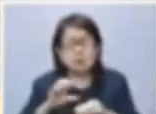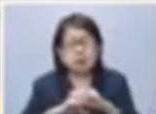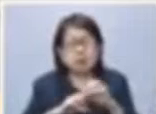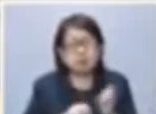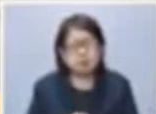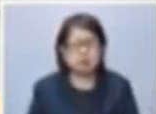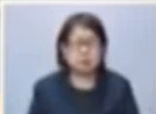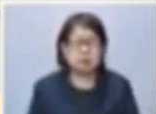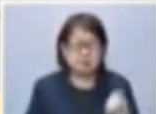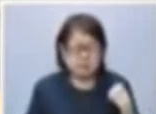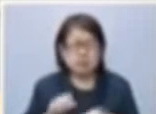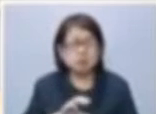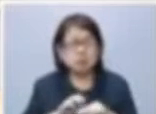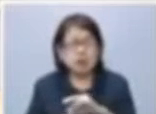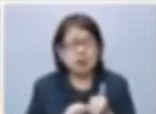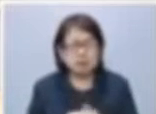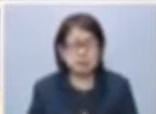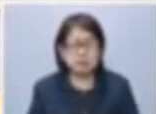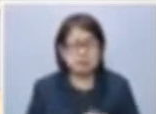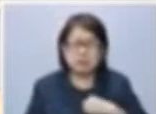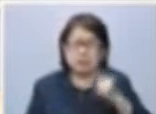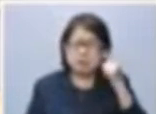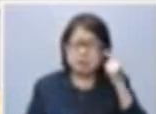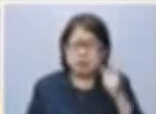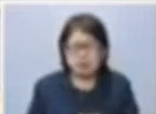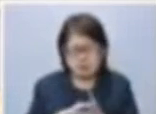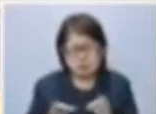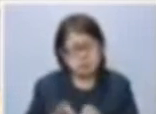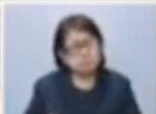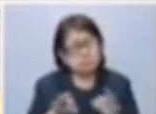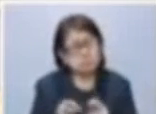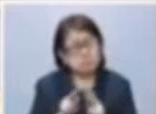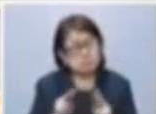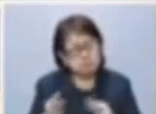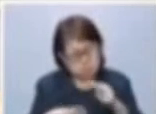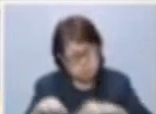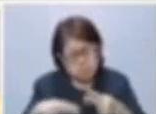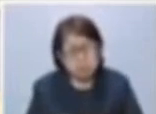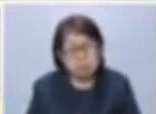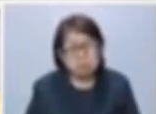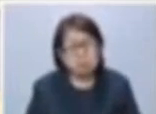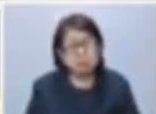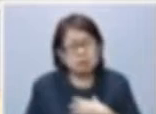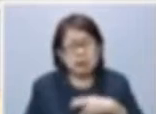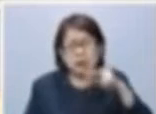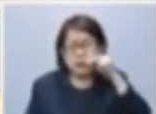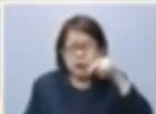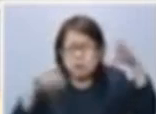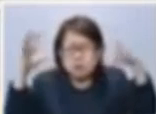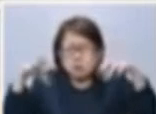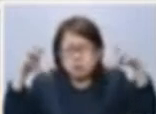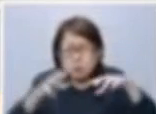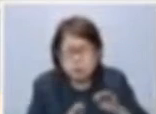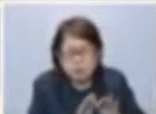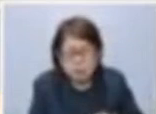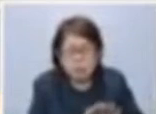คิดอยู่ว่าเรื่องใหญ่ๆแบบนี้ท่านกรรมาธิการได้ดูไหมว่าการที่เราจะต้องเอาน้ำฝนเก็บไว้ให้ได้